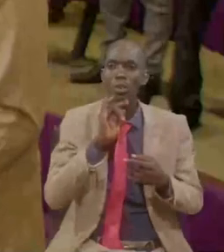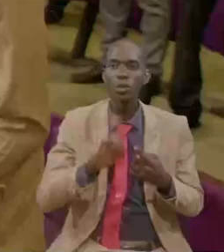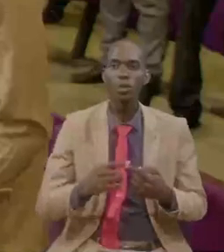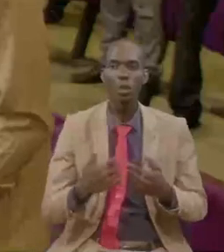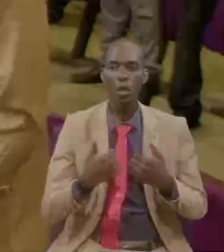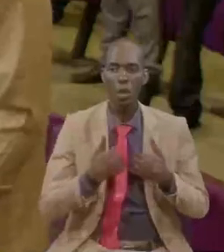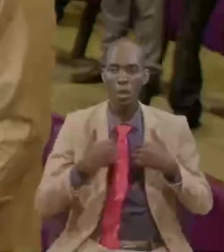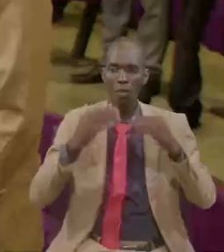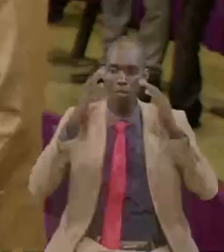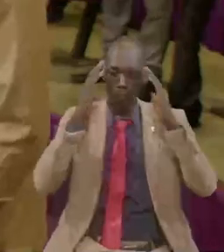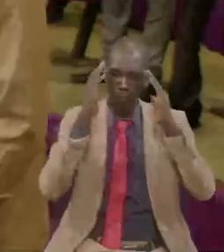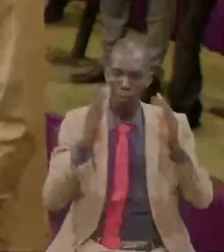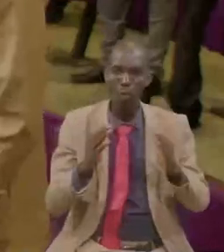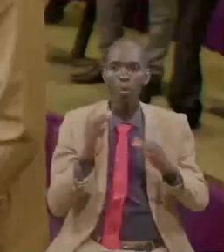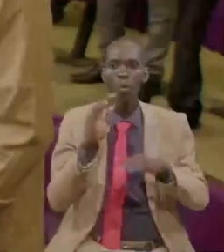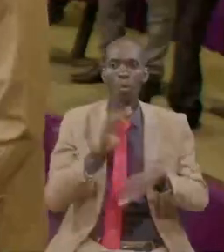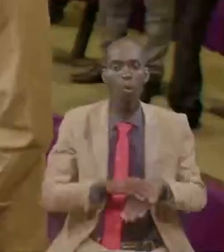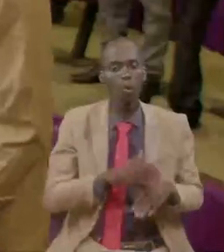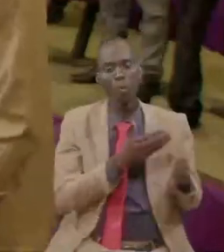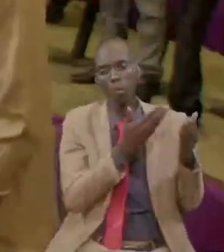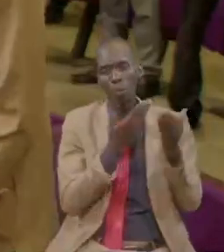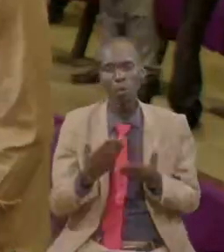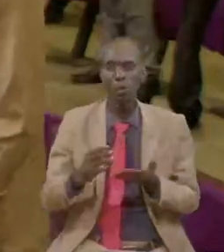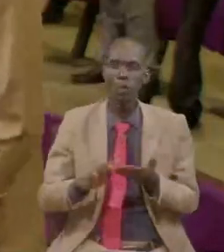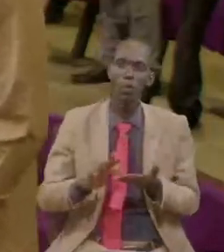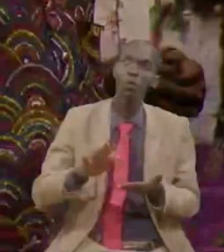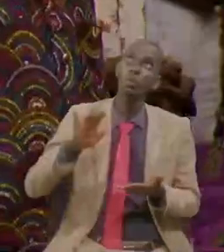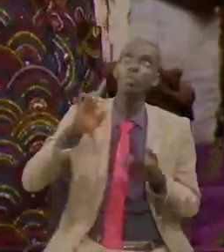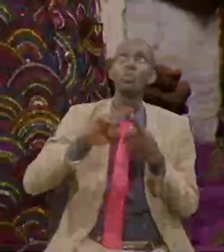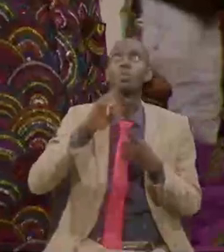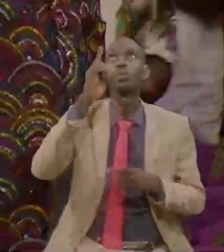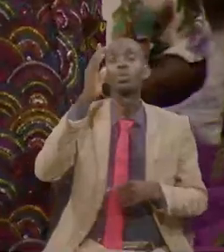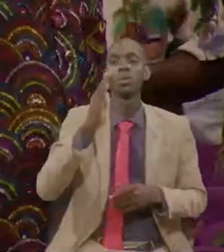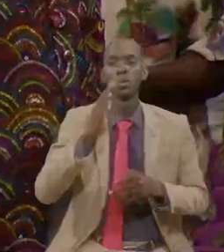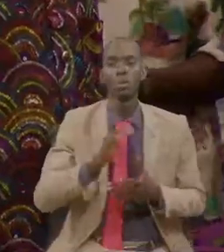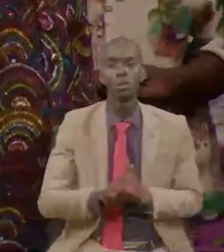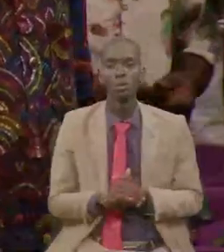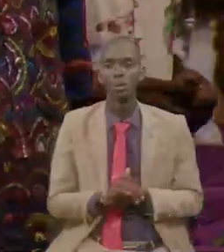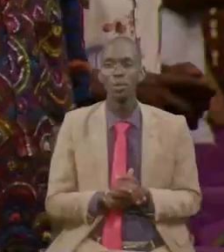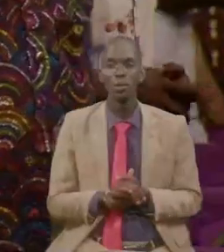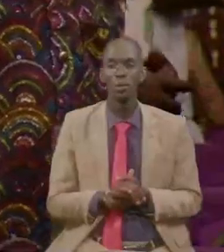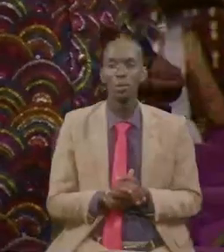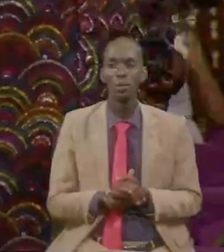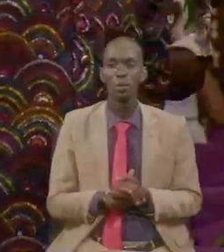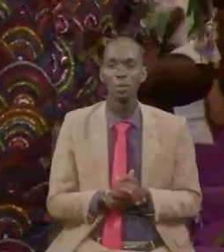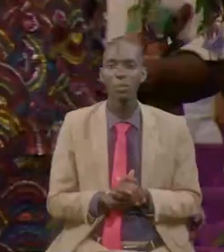d'avoir la concentration et amener la gloire à Dieu.